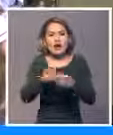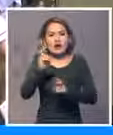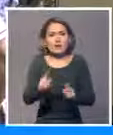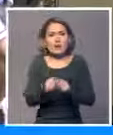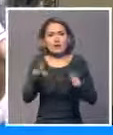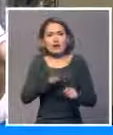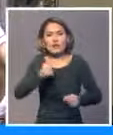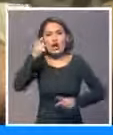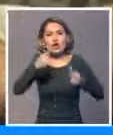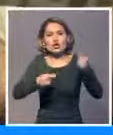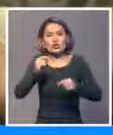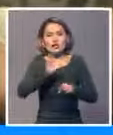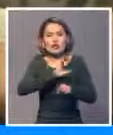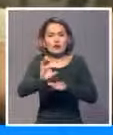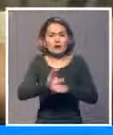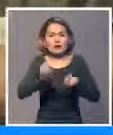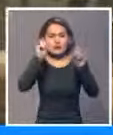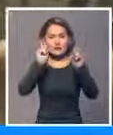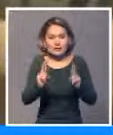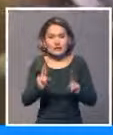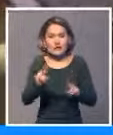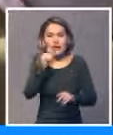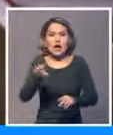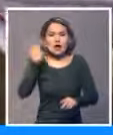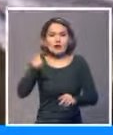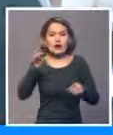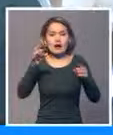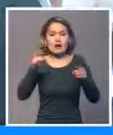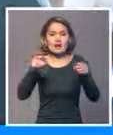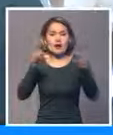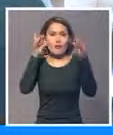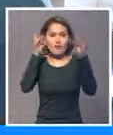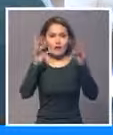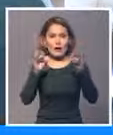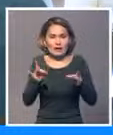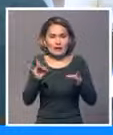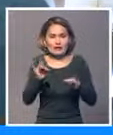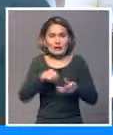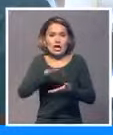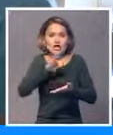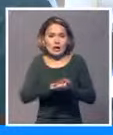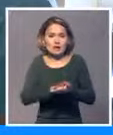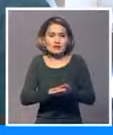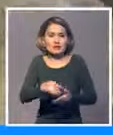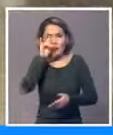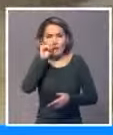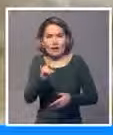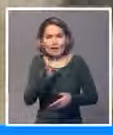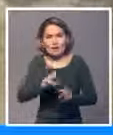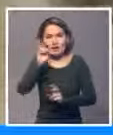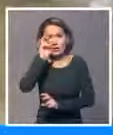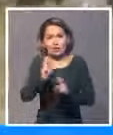бүгіннен бастап өз тауарларына арнайы эмблема жабыстырып, сатылымға енгізуді қолға алды. Шара еліміздің барлық аймағында бүкіл отандық